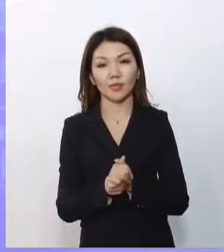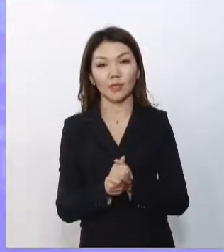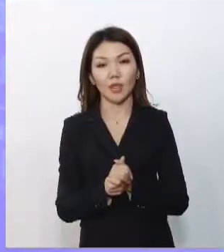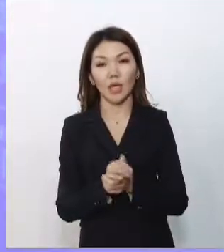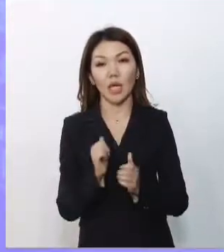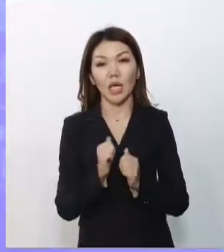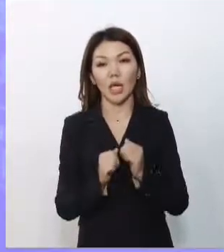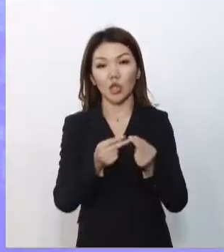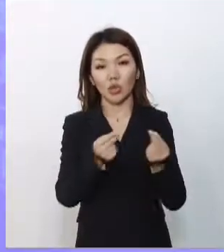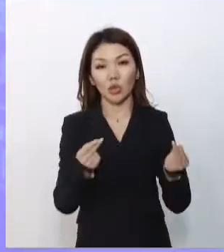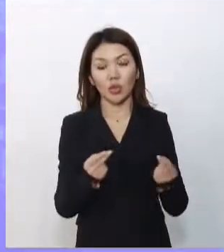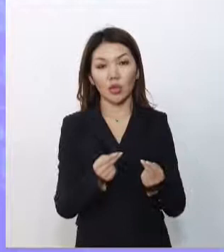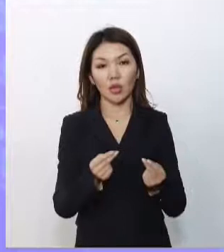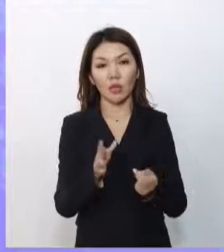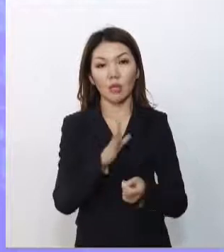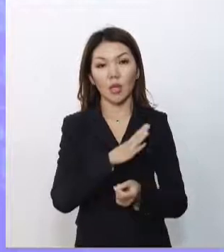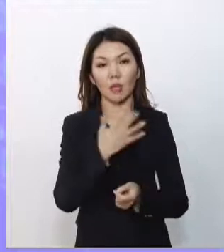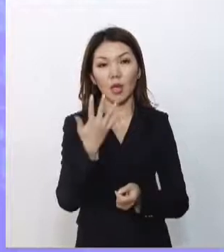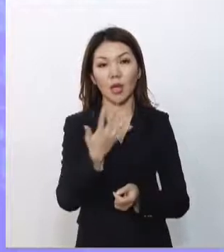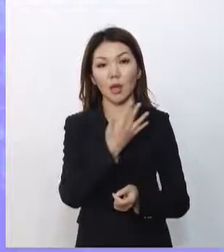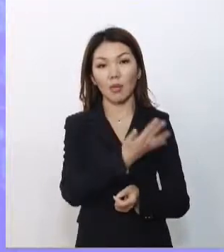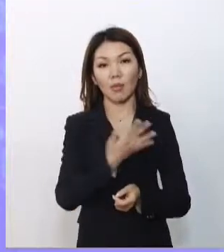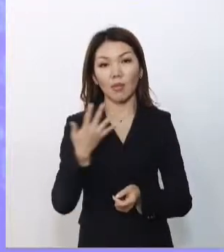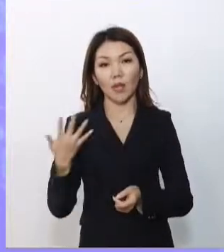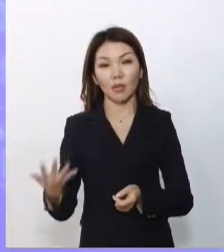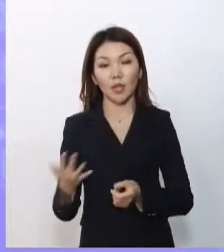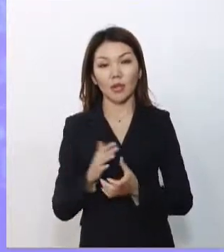по 5 яблок. Сделаем вывод.